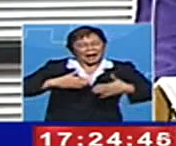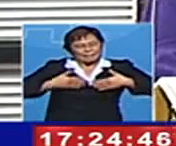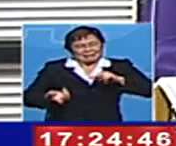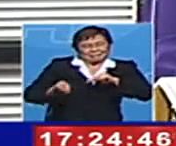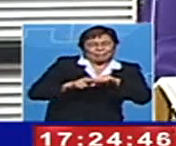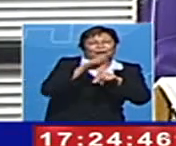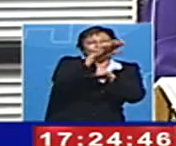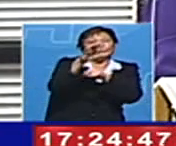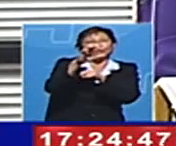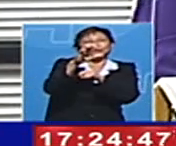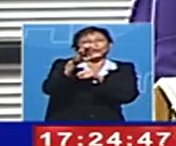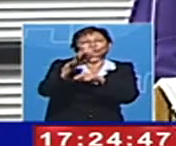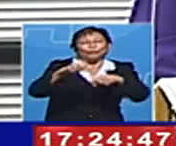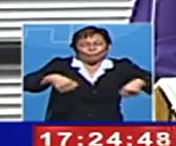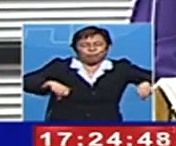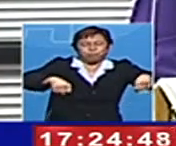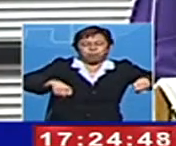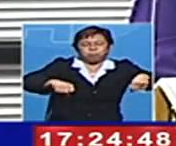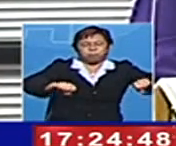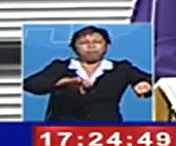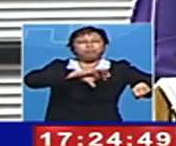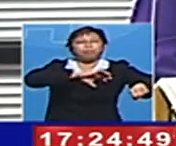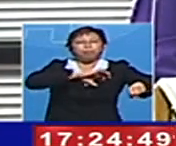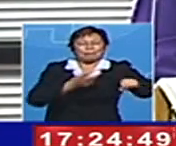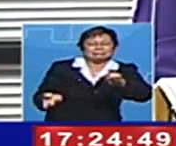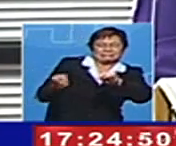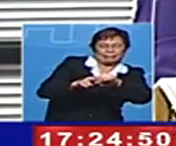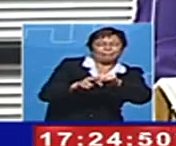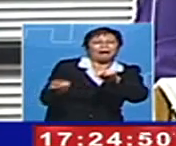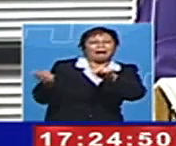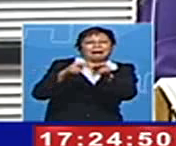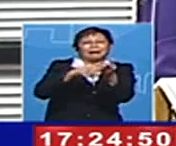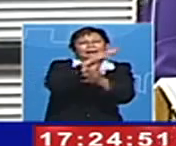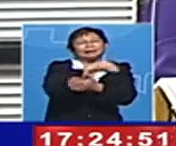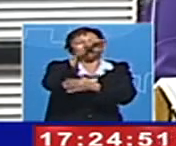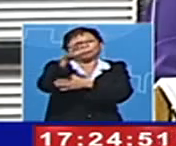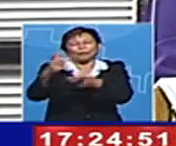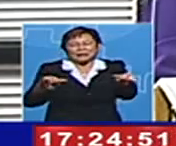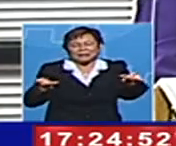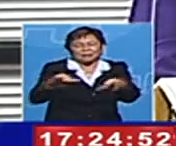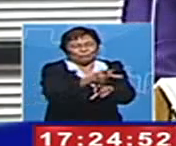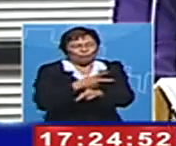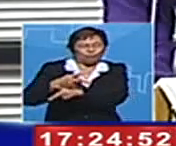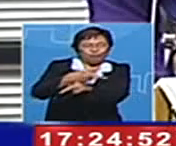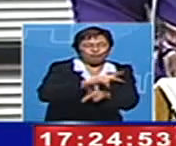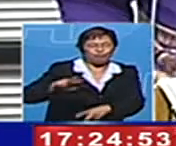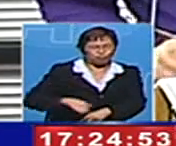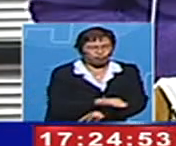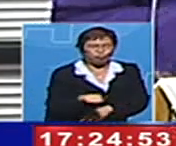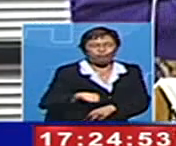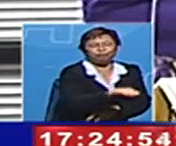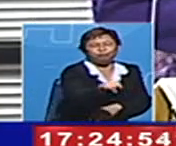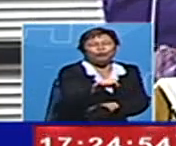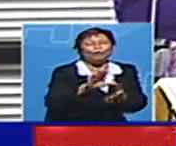500 unit rondaan bermotosikal pdrm lagi dan 500 unit lagi kereta peronda dengan peruntukan